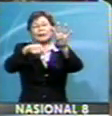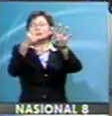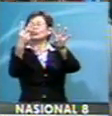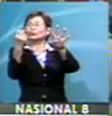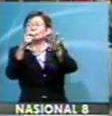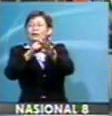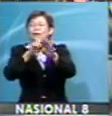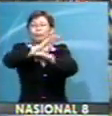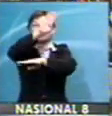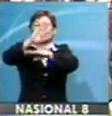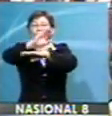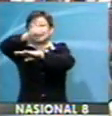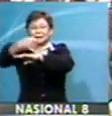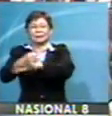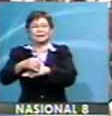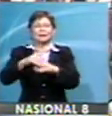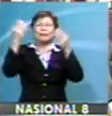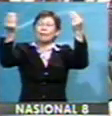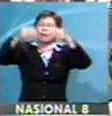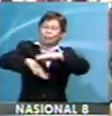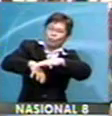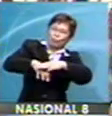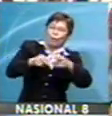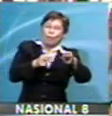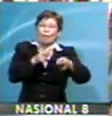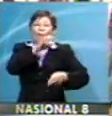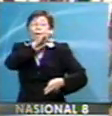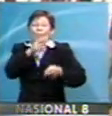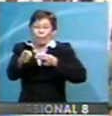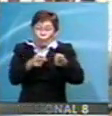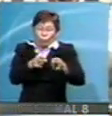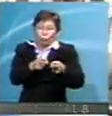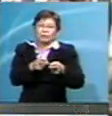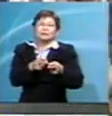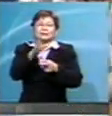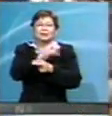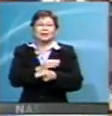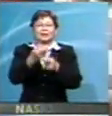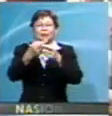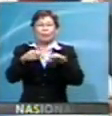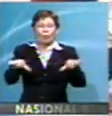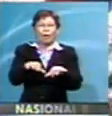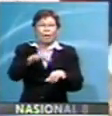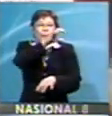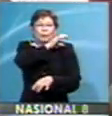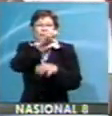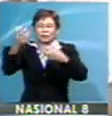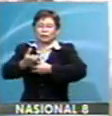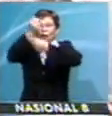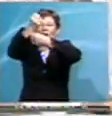depan di bukit Jalil Majlis undian dihadiri pengurus pasukan yang terlibat dan disempurnakan pengerusi kejohanan m